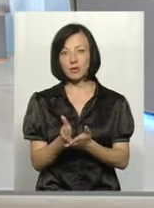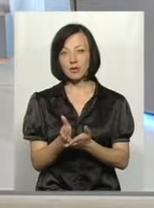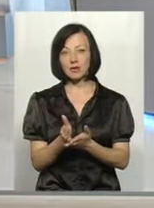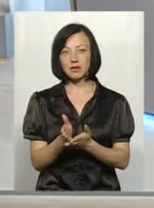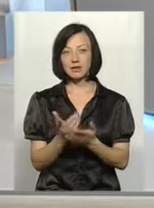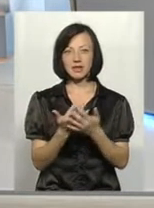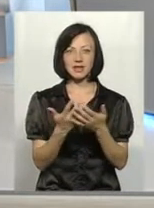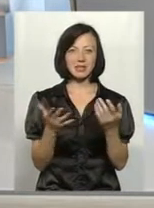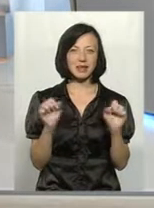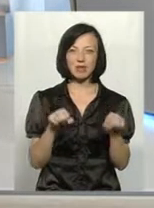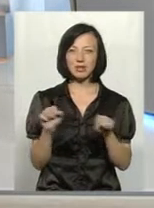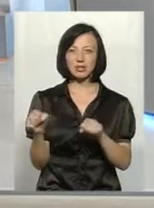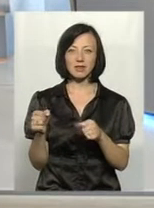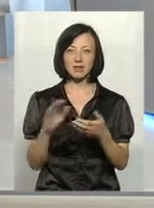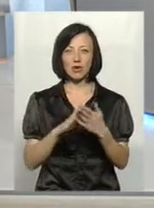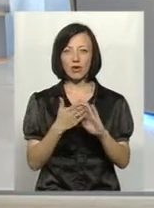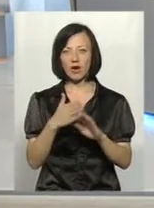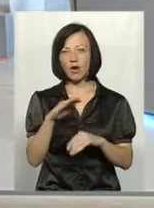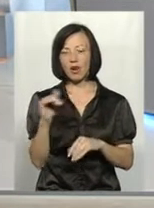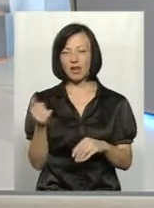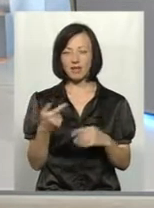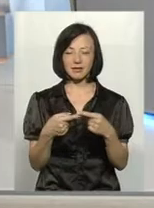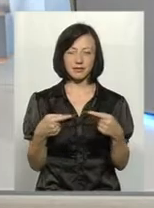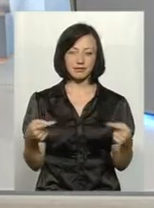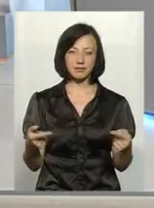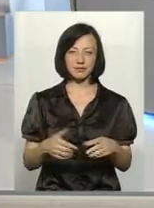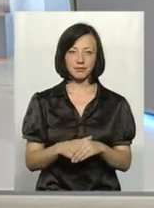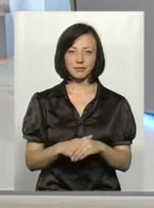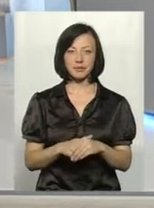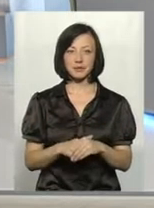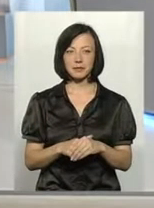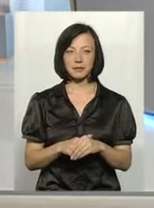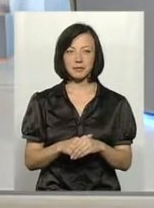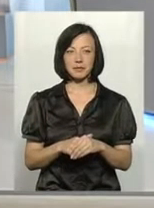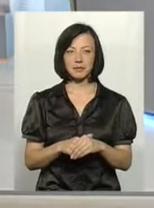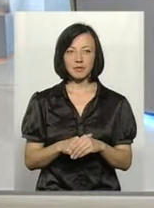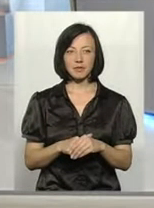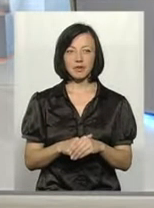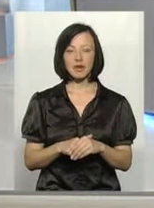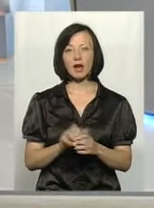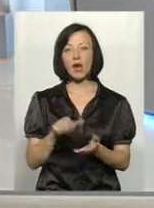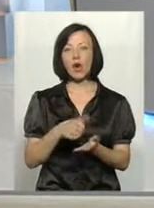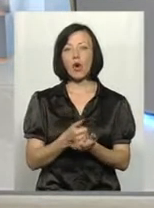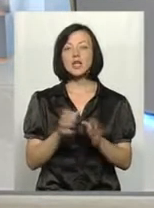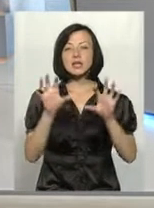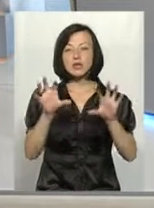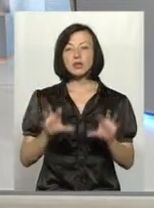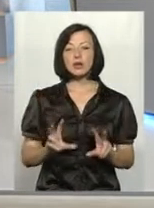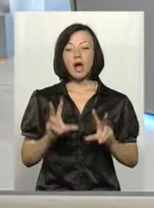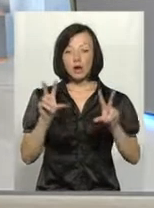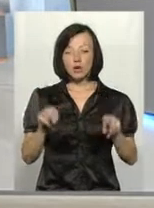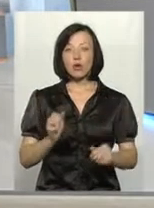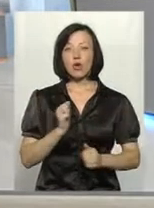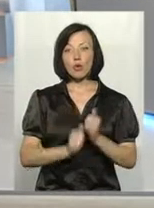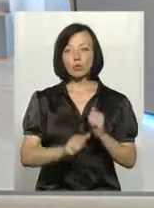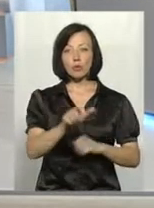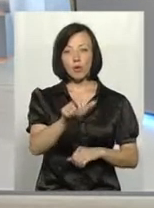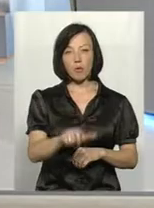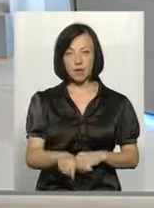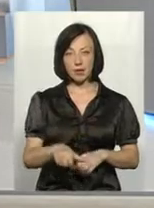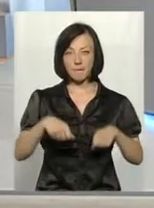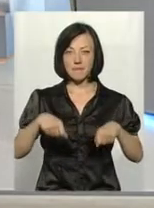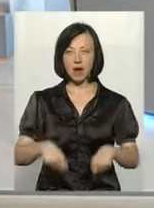емфітевзисів всевозможних, шляхом договорів оренди, маса варіантів. Конституція України гарантує кожному громадянину право